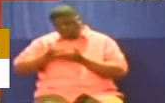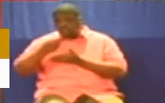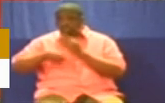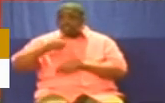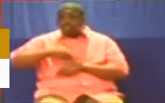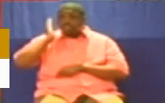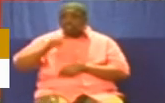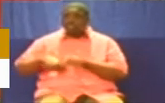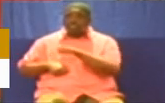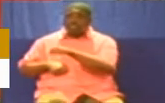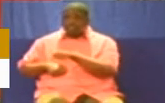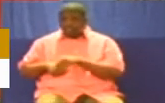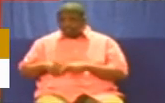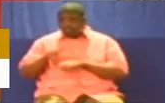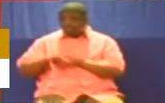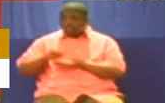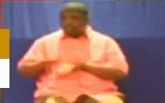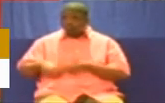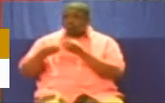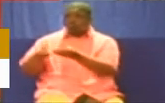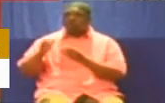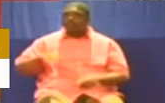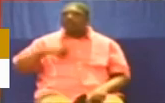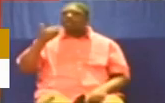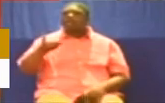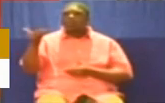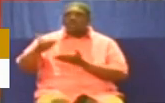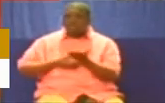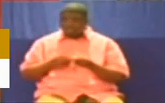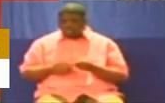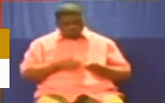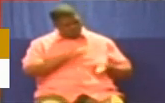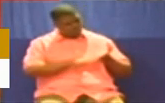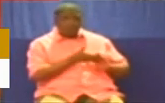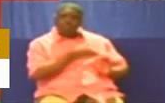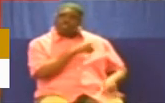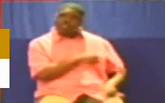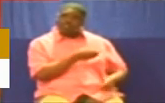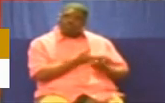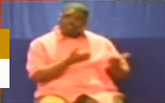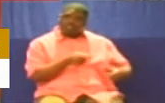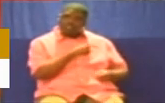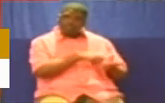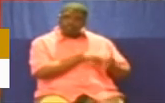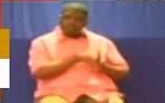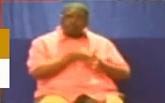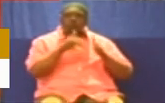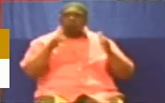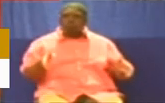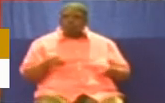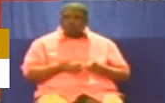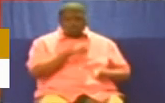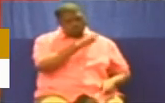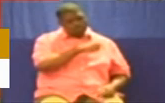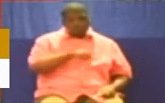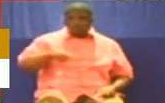serikali, tutatoa maelekezo baadaye kwa njia ya waraka baada ya kukubaliana, kwa sababu hii ina maslahi mapana sana kwa wananchi